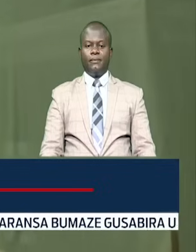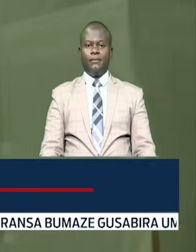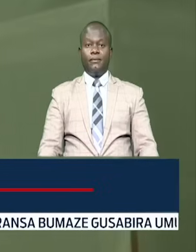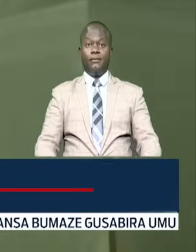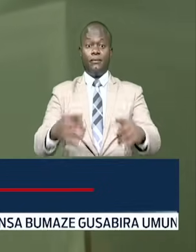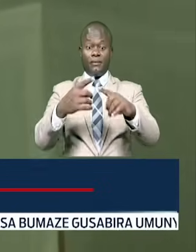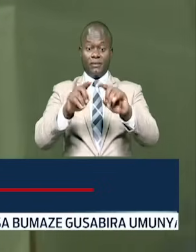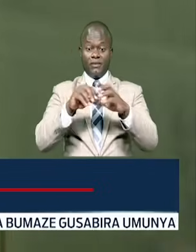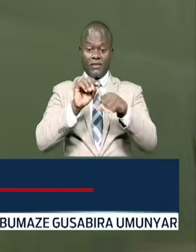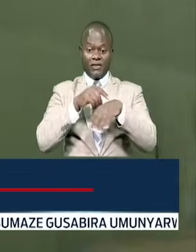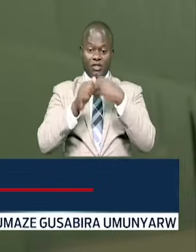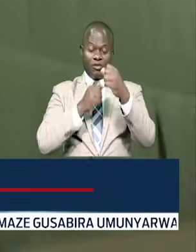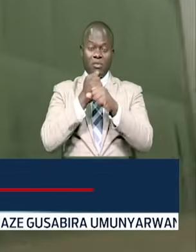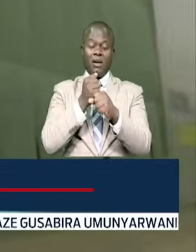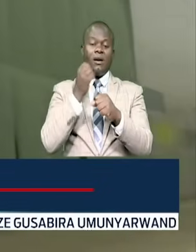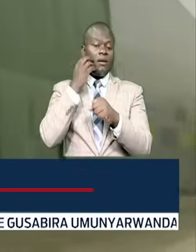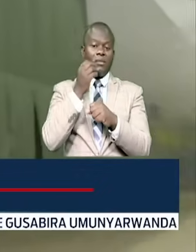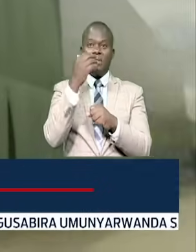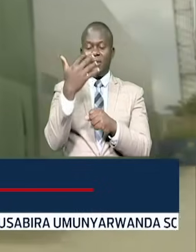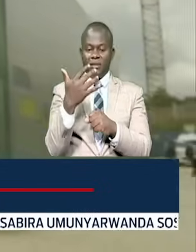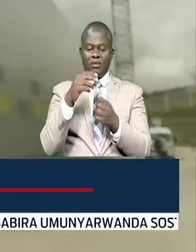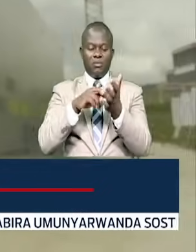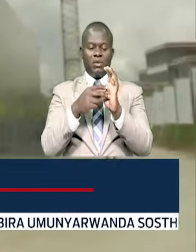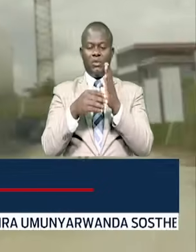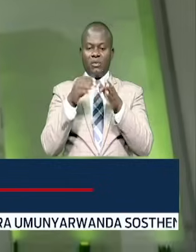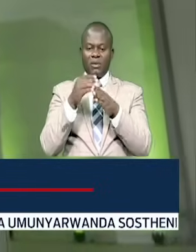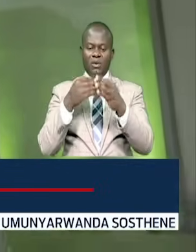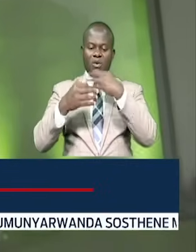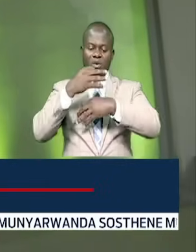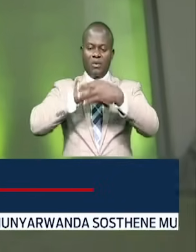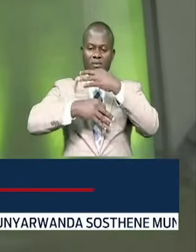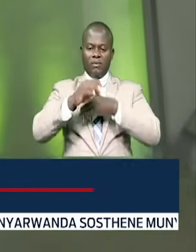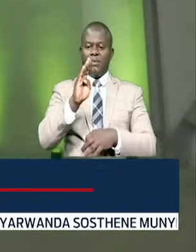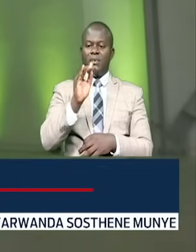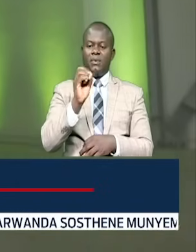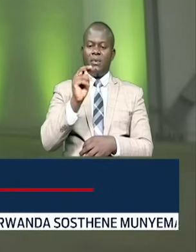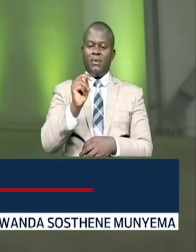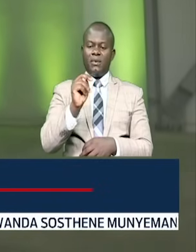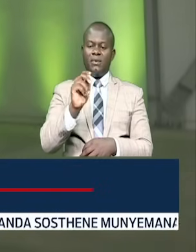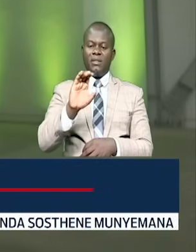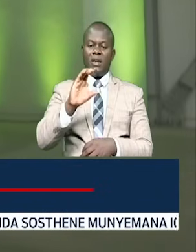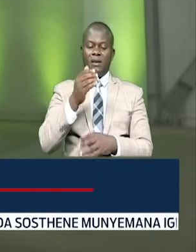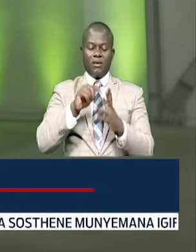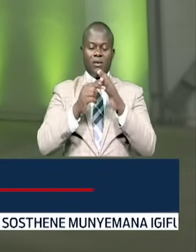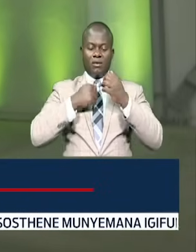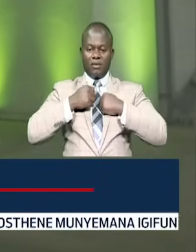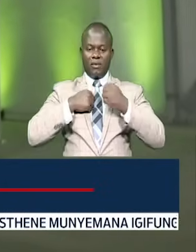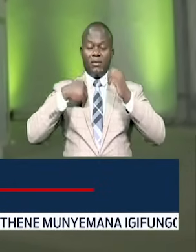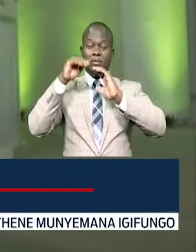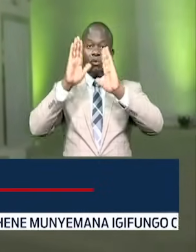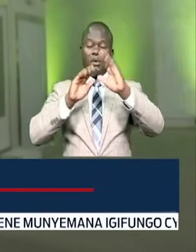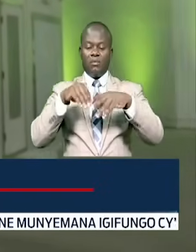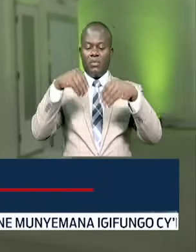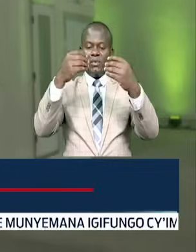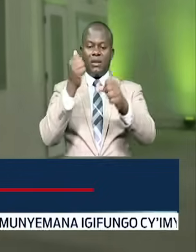Icyakora mu gihe cy'umwaka n'amezi asaga atanu uyu mushinga wo kubaka uru ruganda rw'imiti n'inkingo rwa BioNTech umaze utangiye mu Rwanda, wanagize uruhare mu gutanga